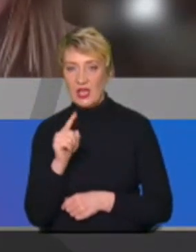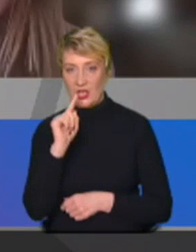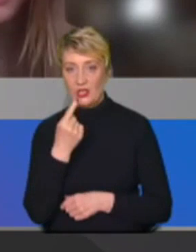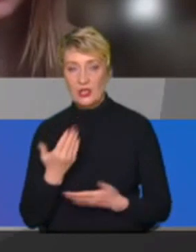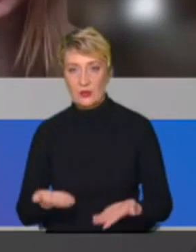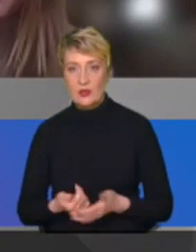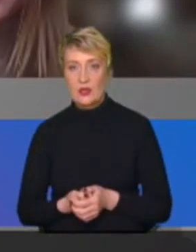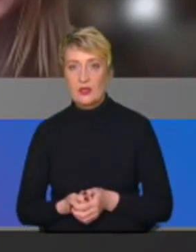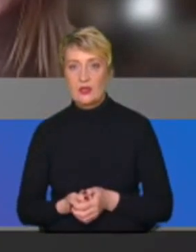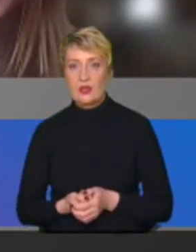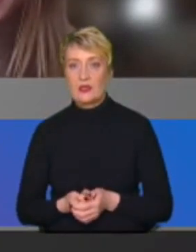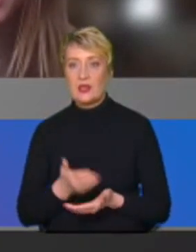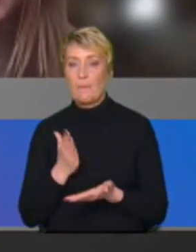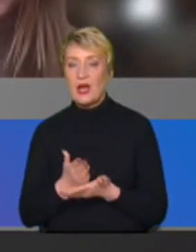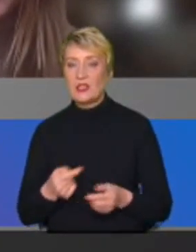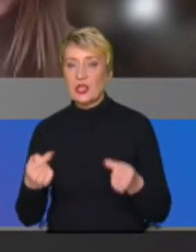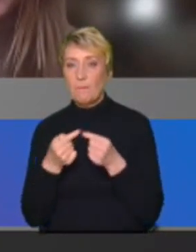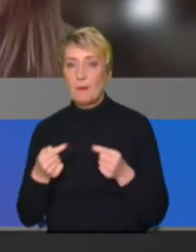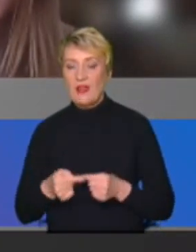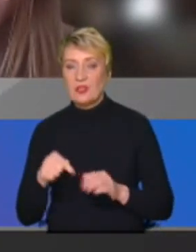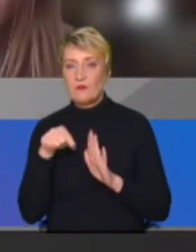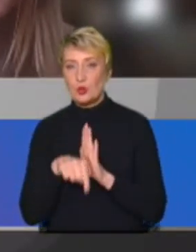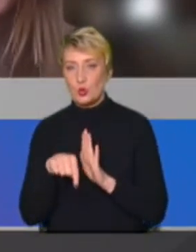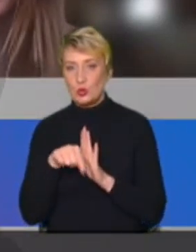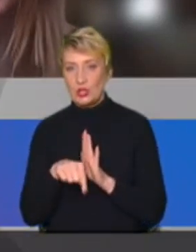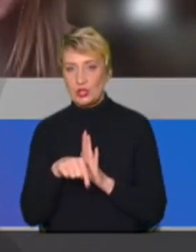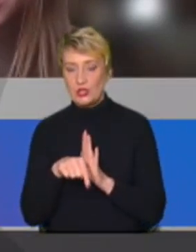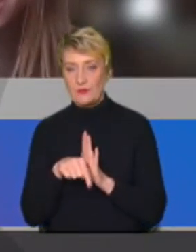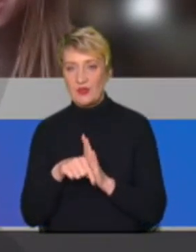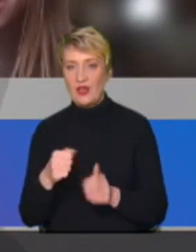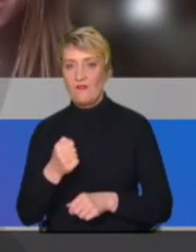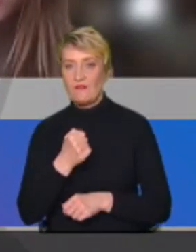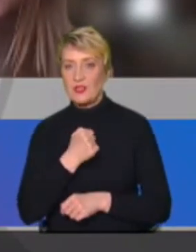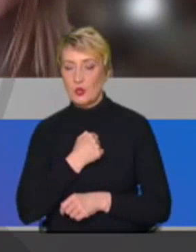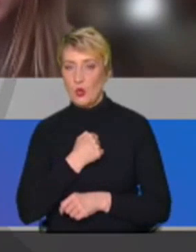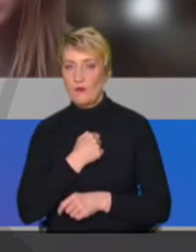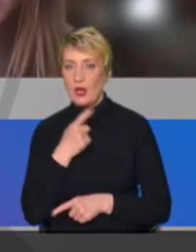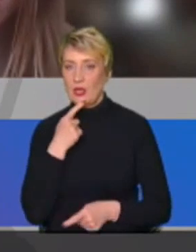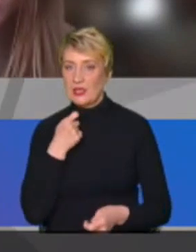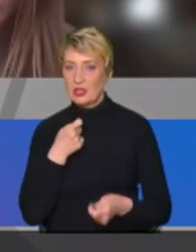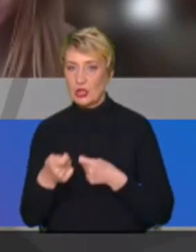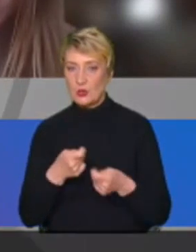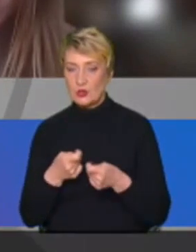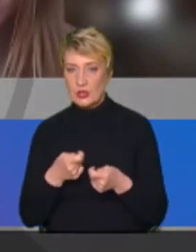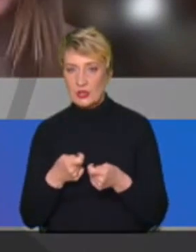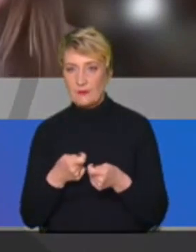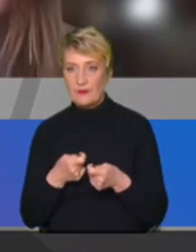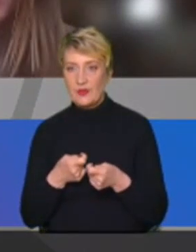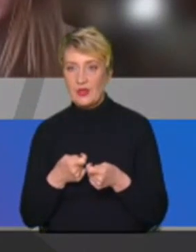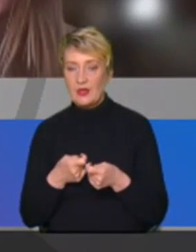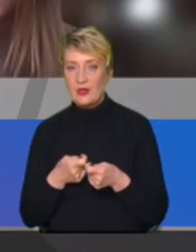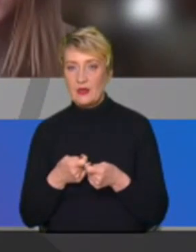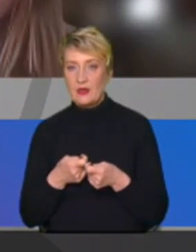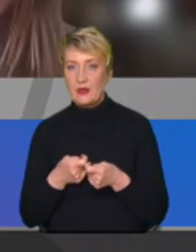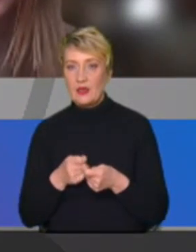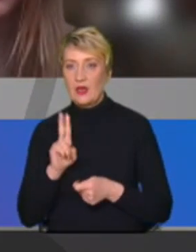це, маючи певні внутрішні такі військові настороження, у Азійському регіоні Китай вперше